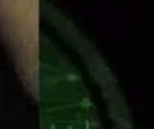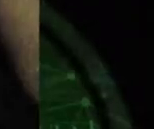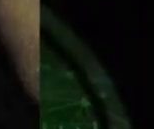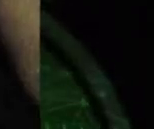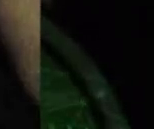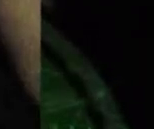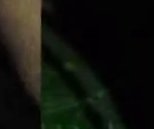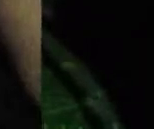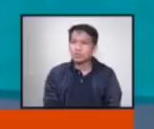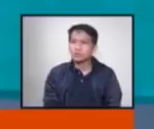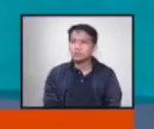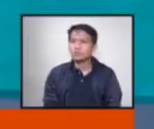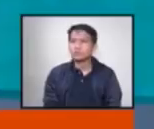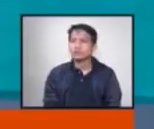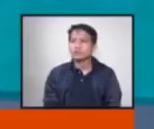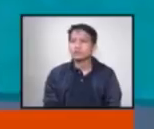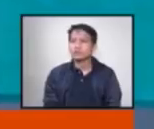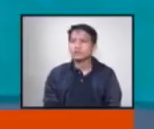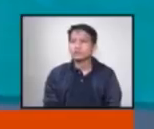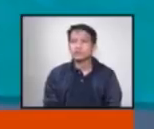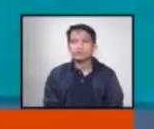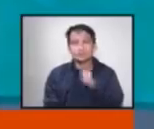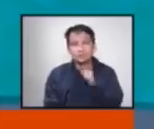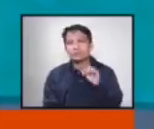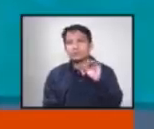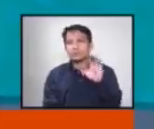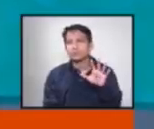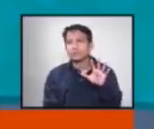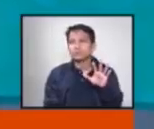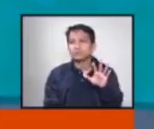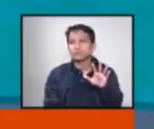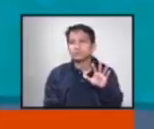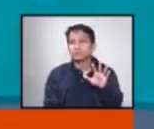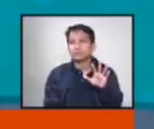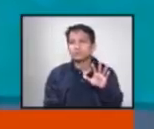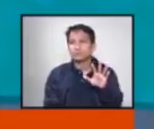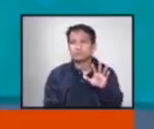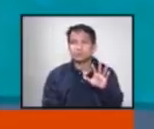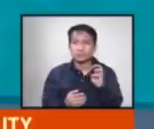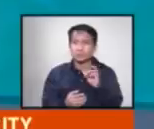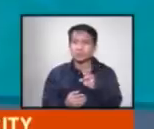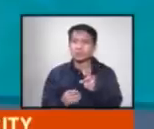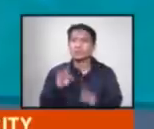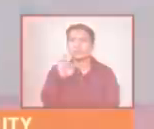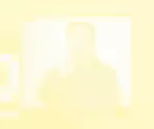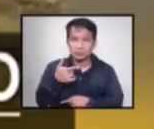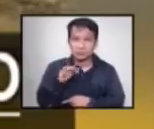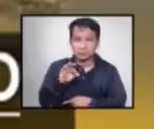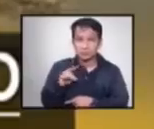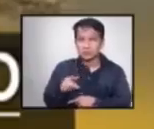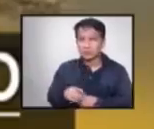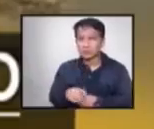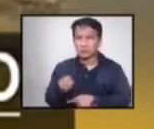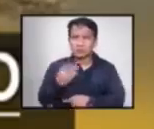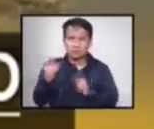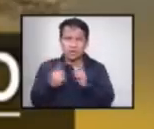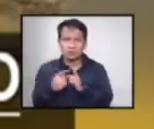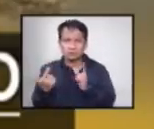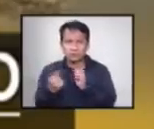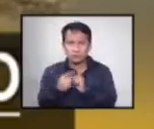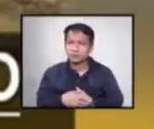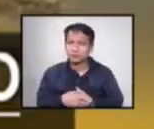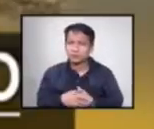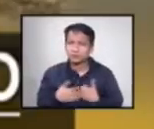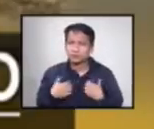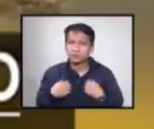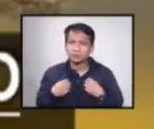ng UAAP. Correction, hindi lang 5 ang chicks ni Mister, but 8. Paano niyo po nakilala itong si Mr.